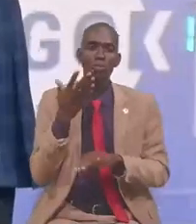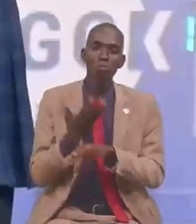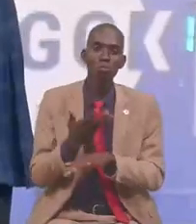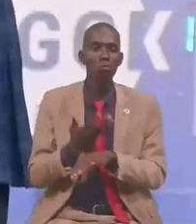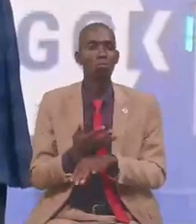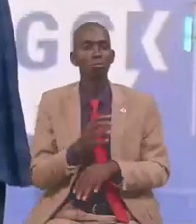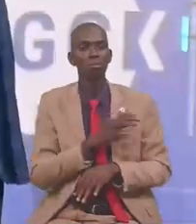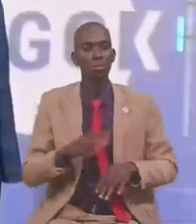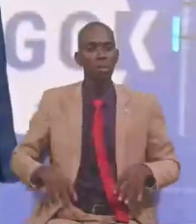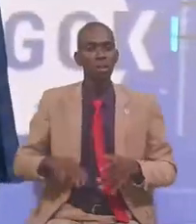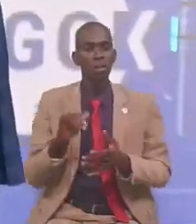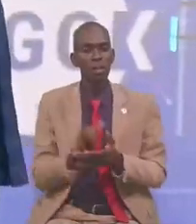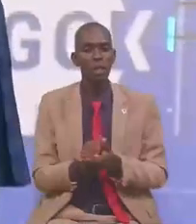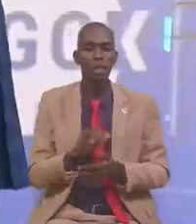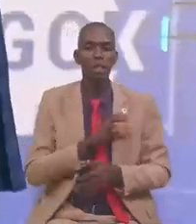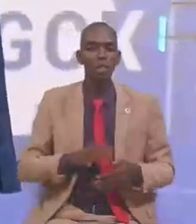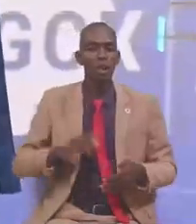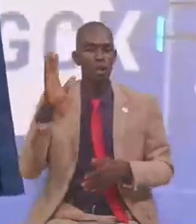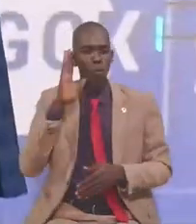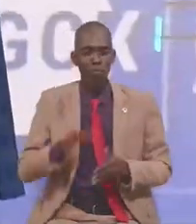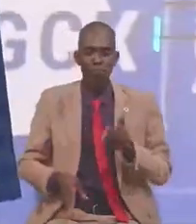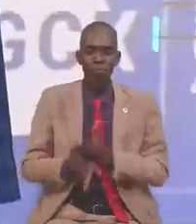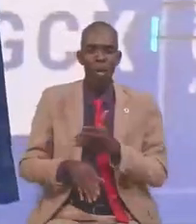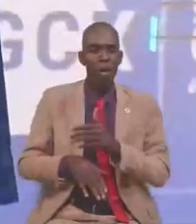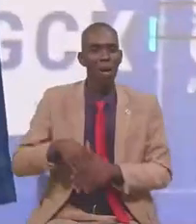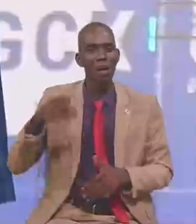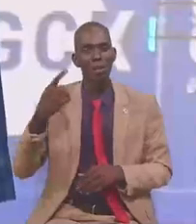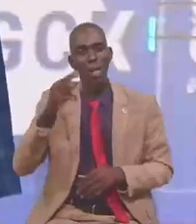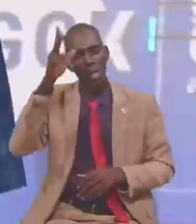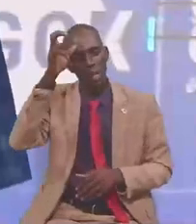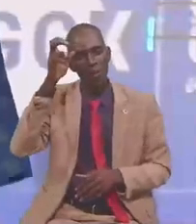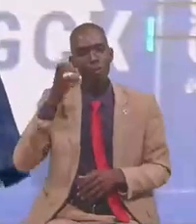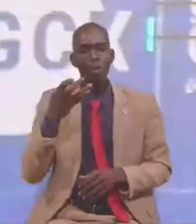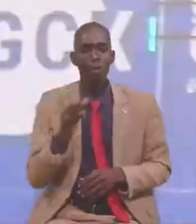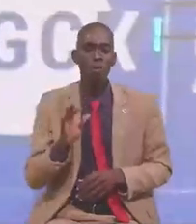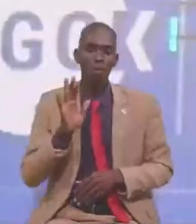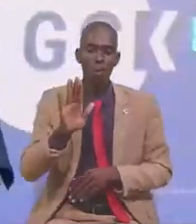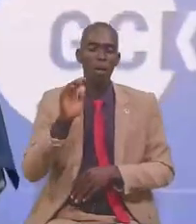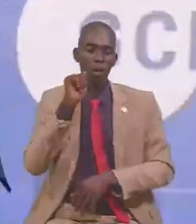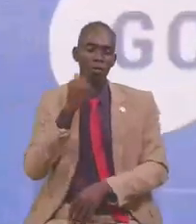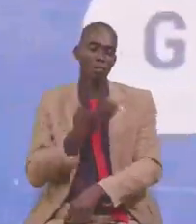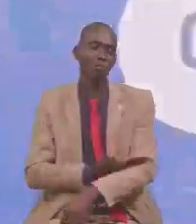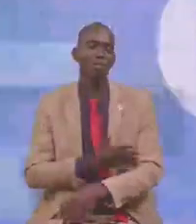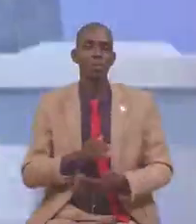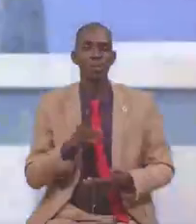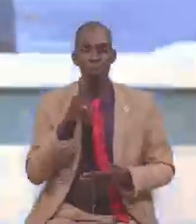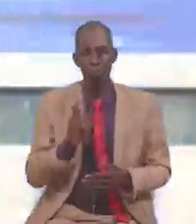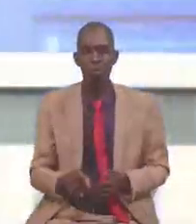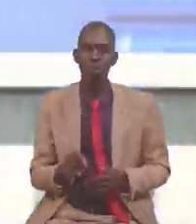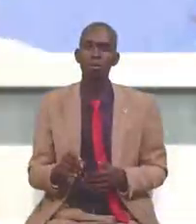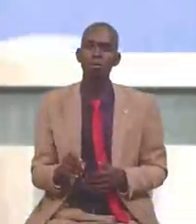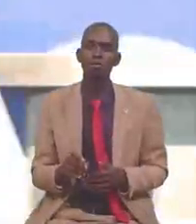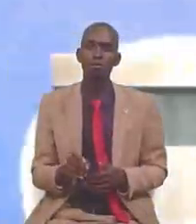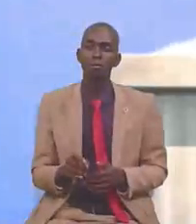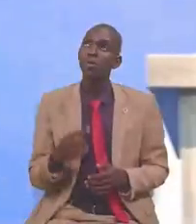démon hors de sa fille. Vous devez lui dire, quand